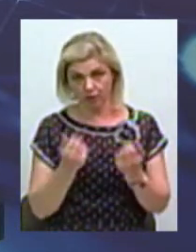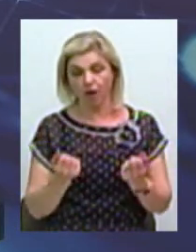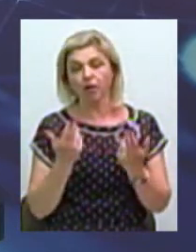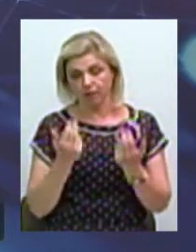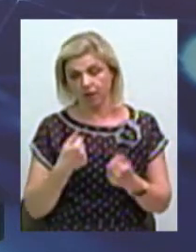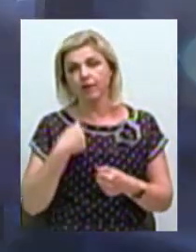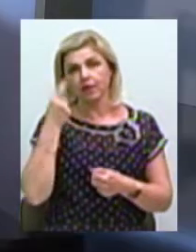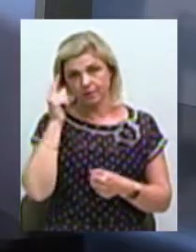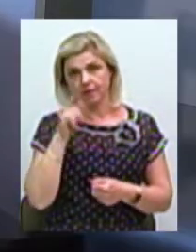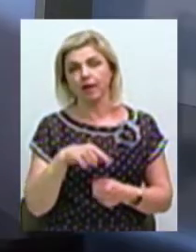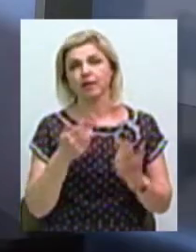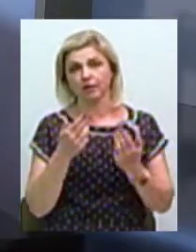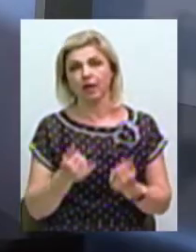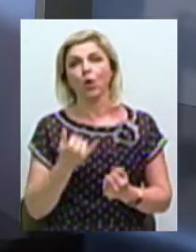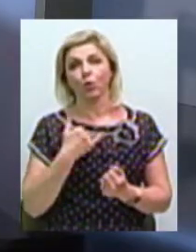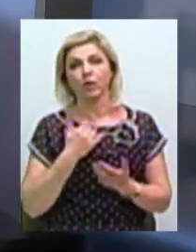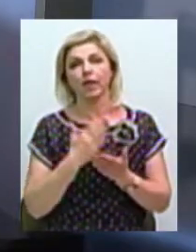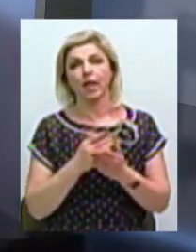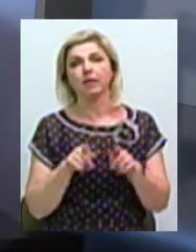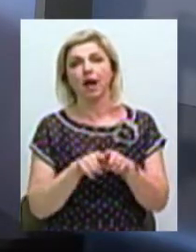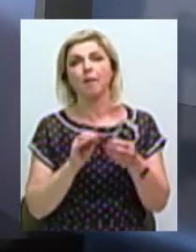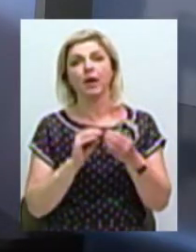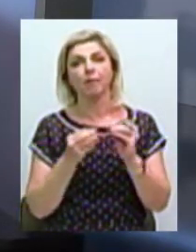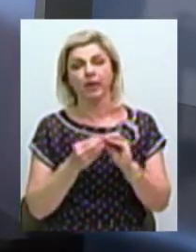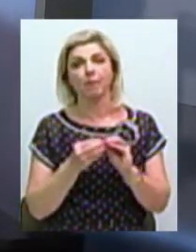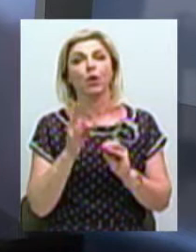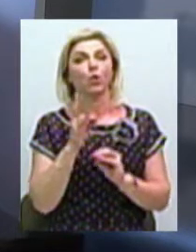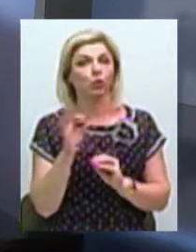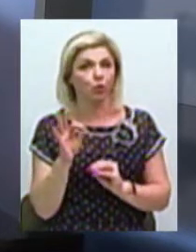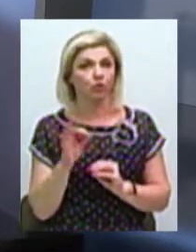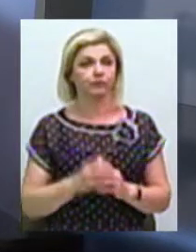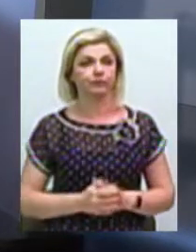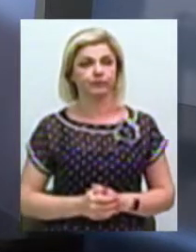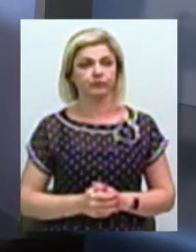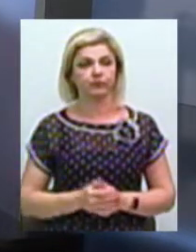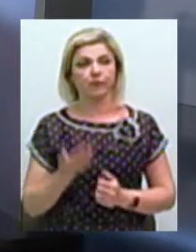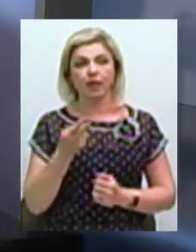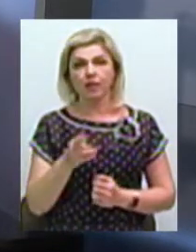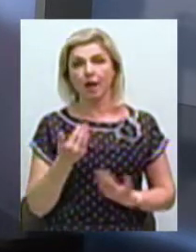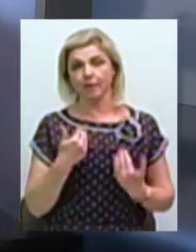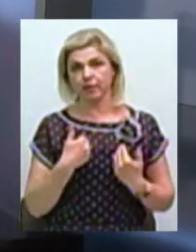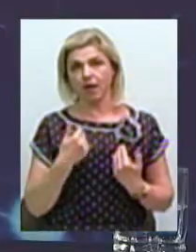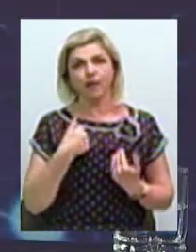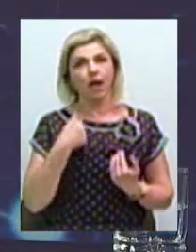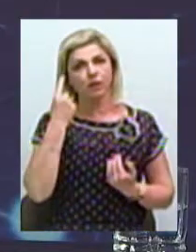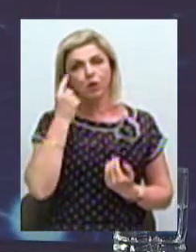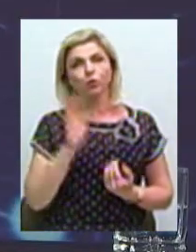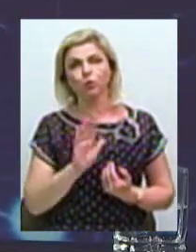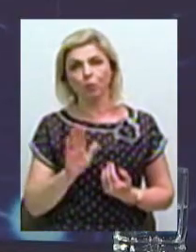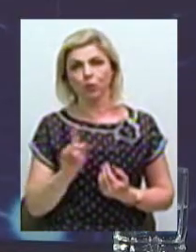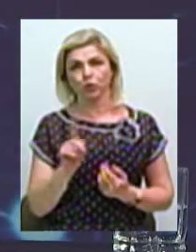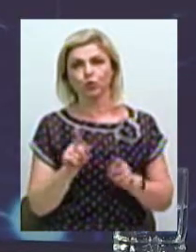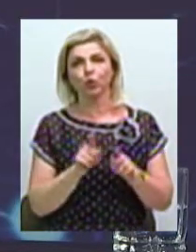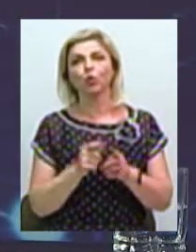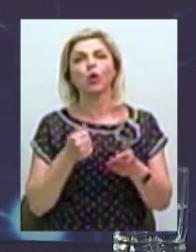Да. Я знала, що у нас є така проблема, але, опять-таки, для меня это вот, я не думала, что вот это прям до